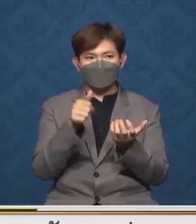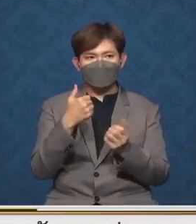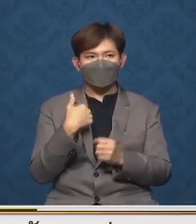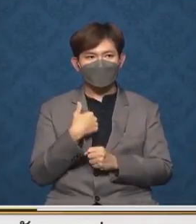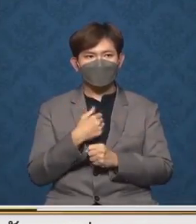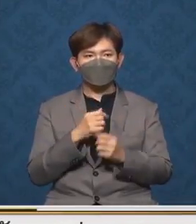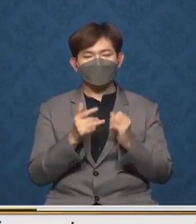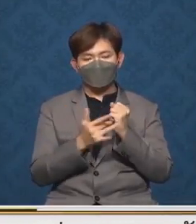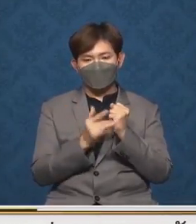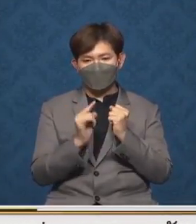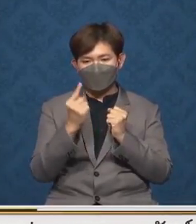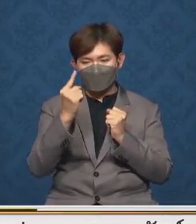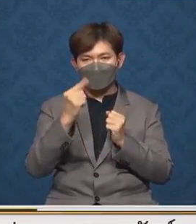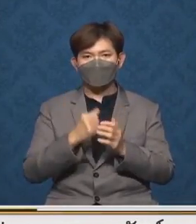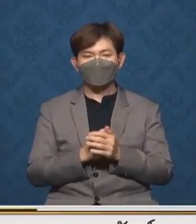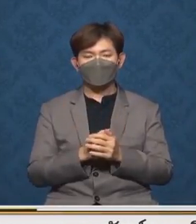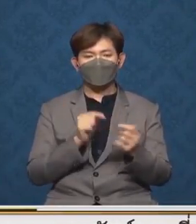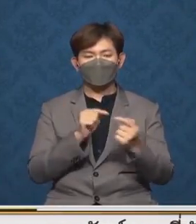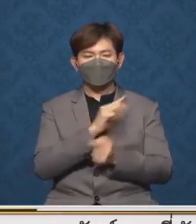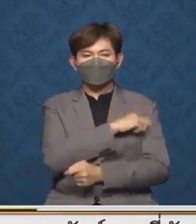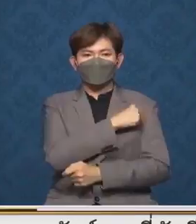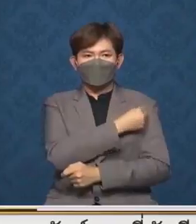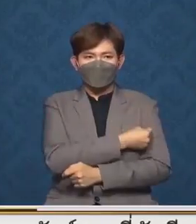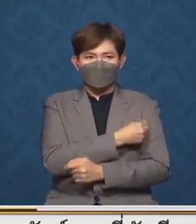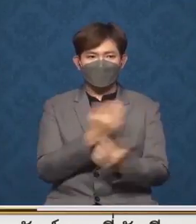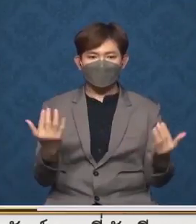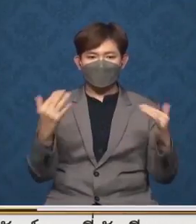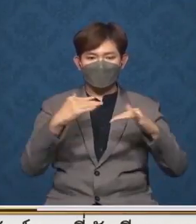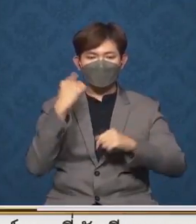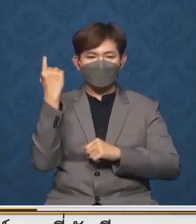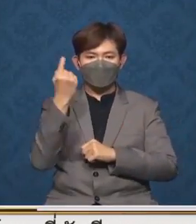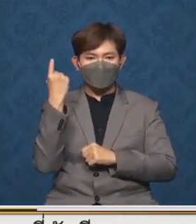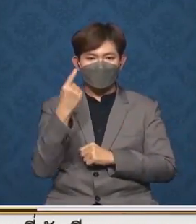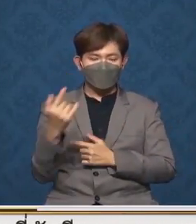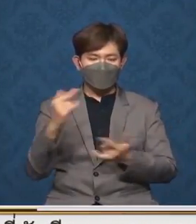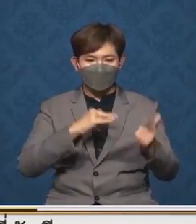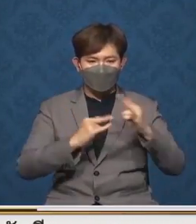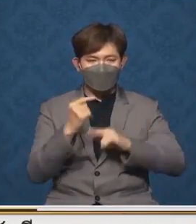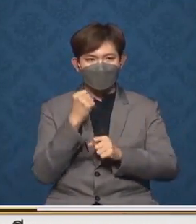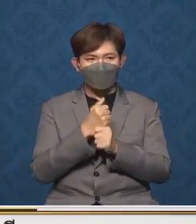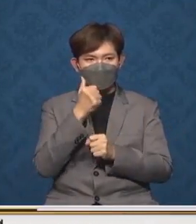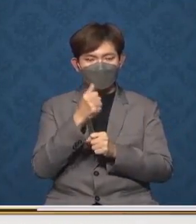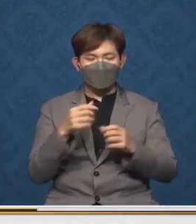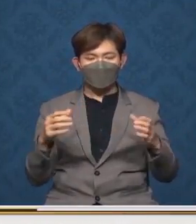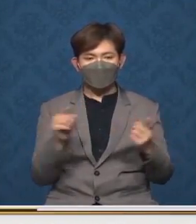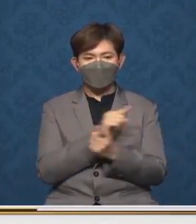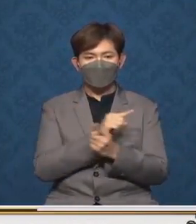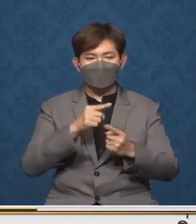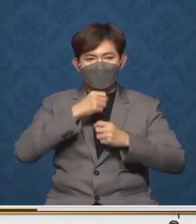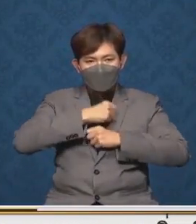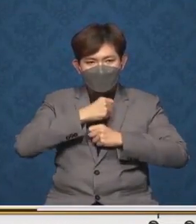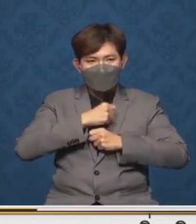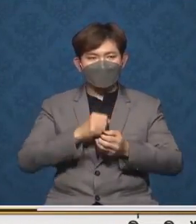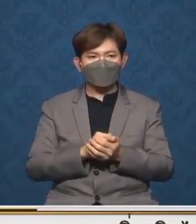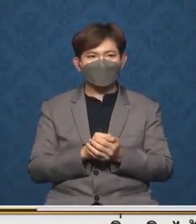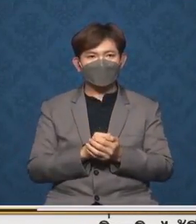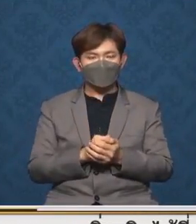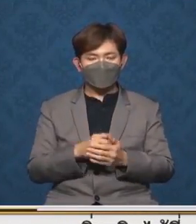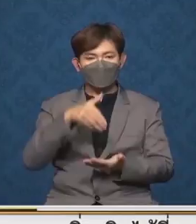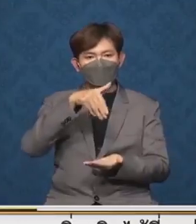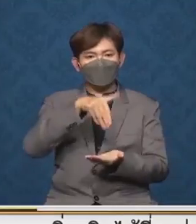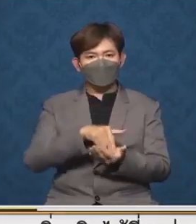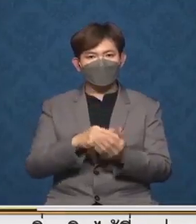ยีศูนย์กลางทางการแพทย์ดึงดูดท่องเที่ยวเชิงการแพทย์รับสังคมสูงวัยศูนย์กลางขนส่งและโลจิสติก